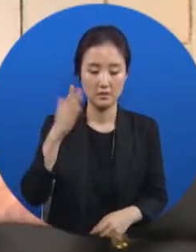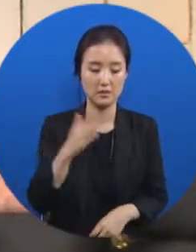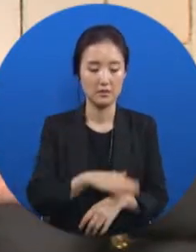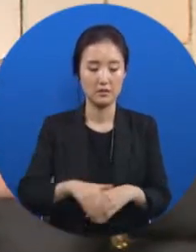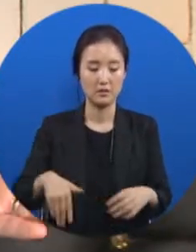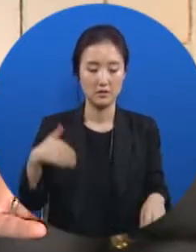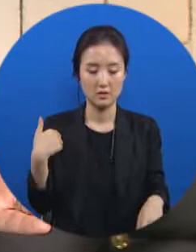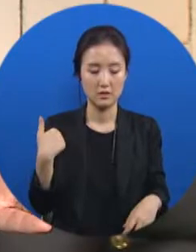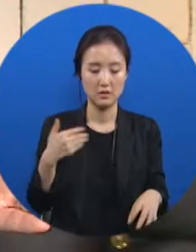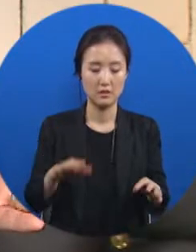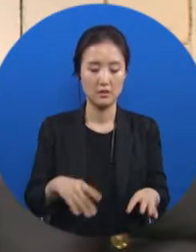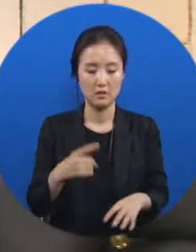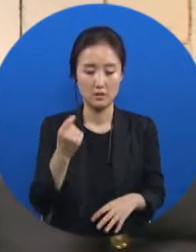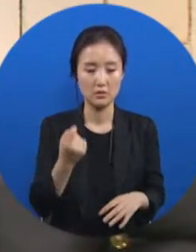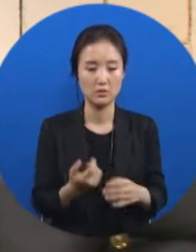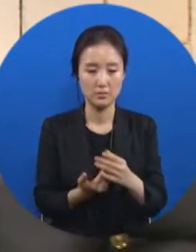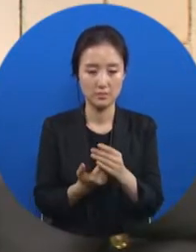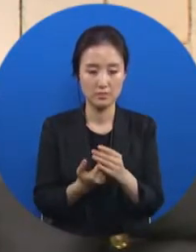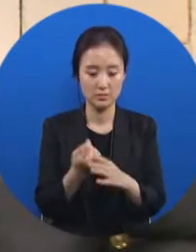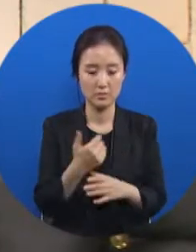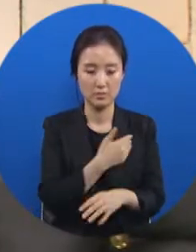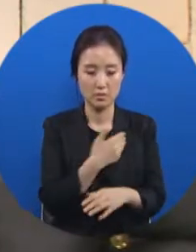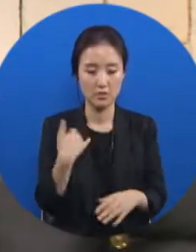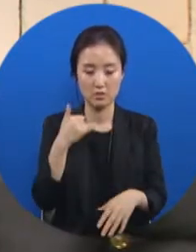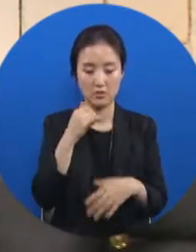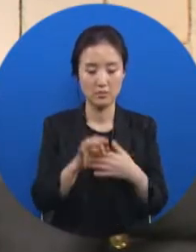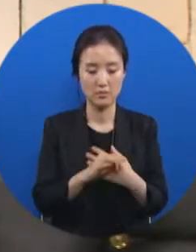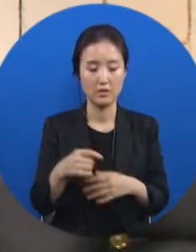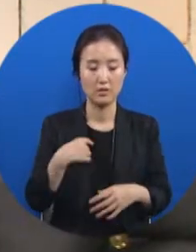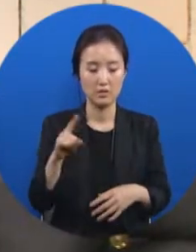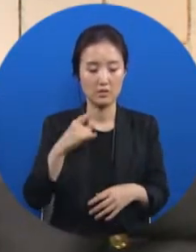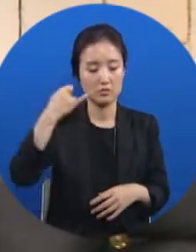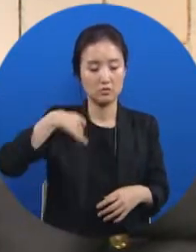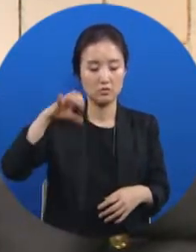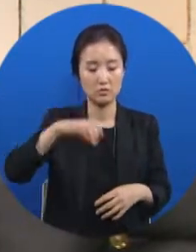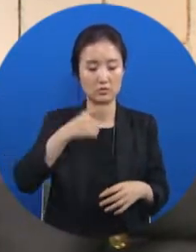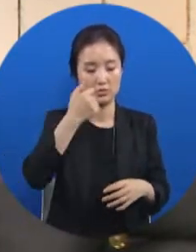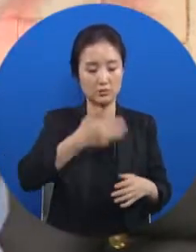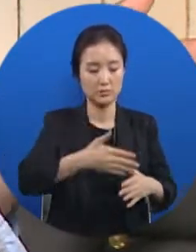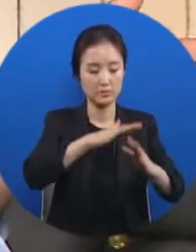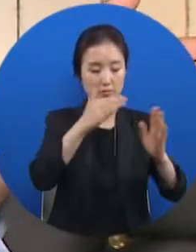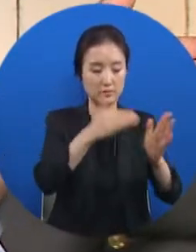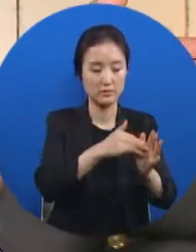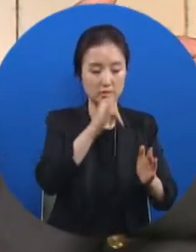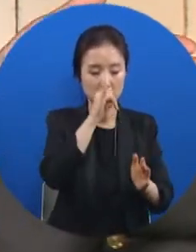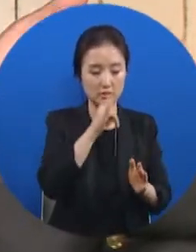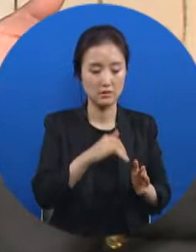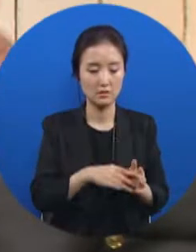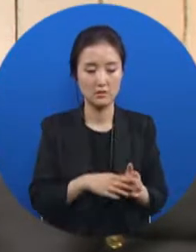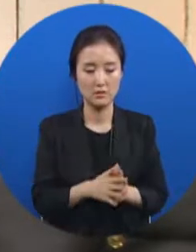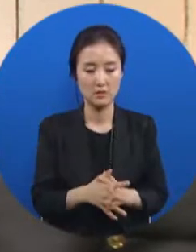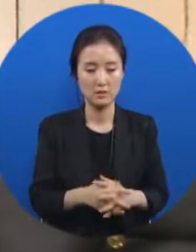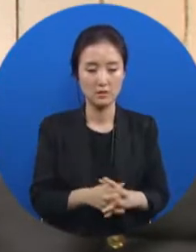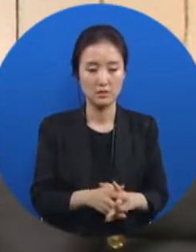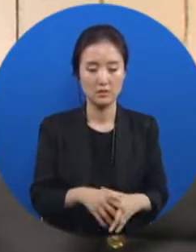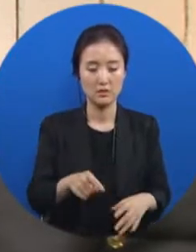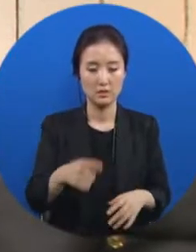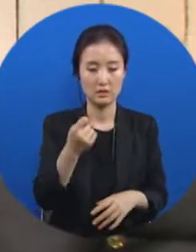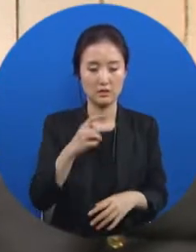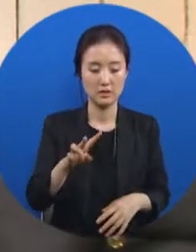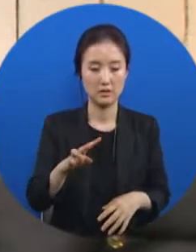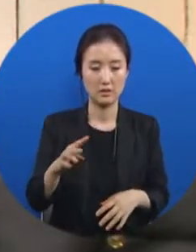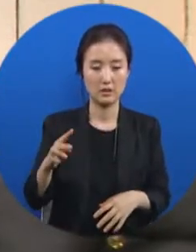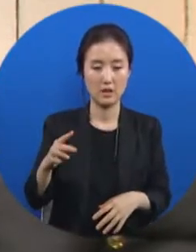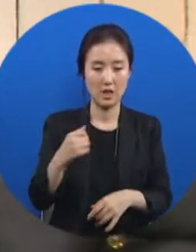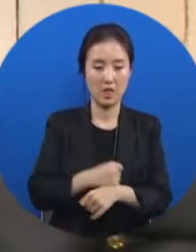지금은 틈만 나면 저희 회사가 또 중국에도 조만하게 있어요. 그래가지고 어제 그저께 이 방송